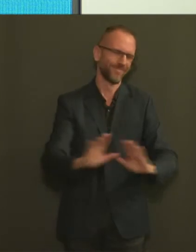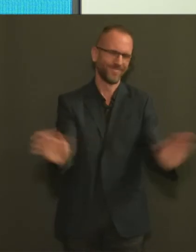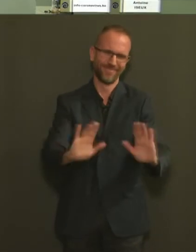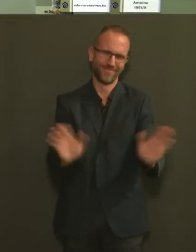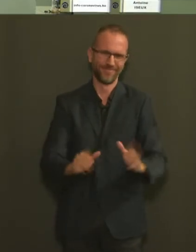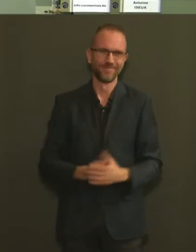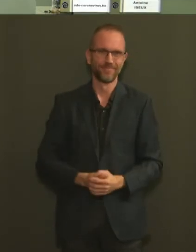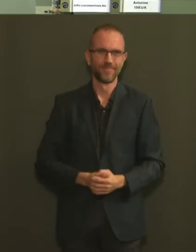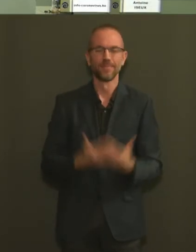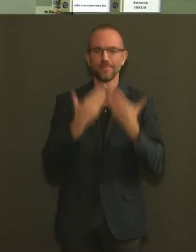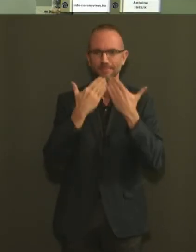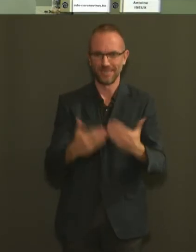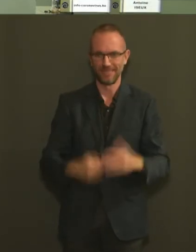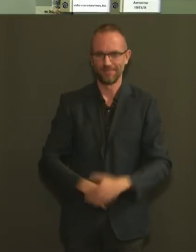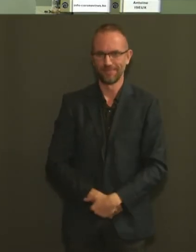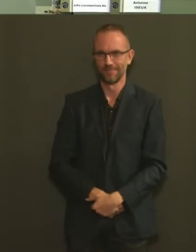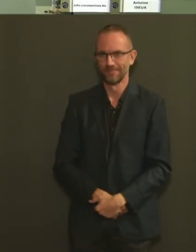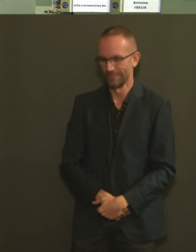beaucoup